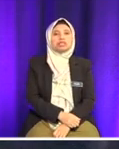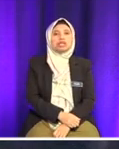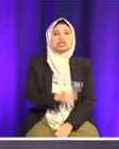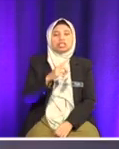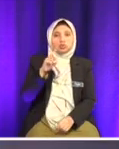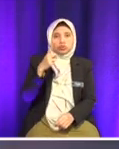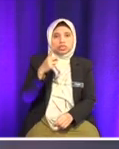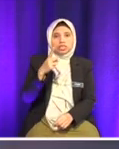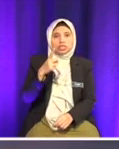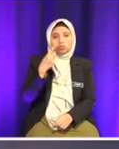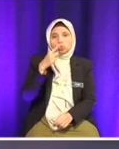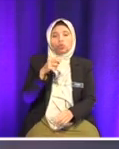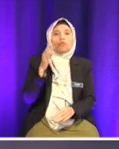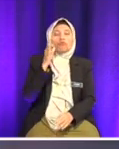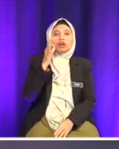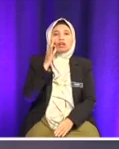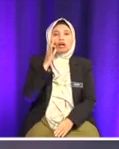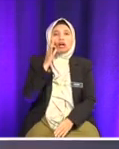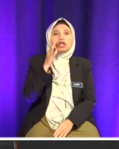untuk Farah